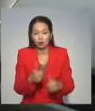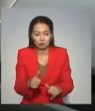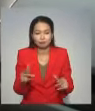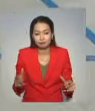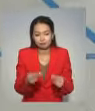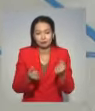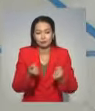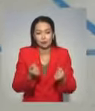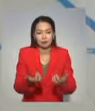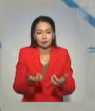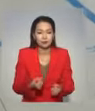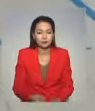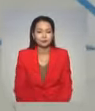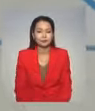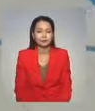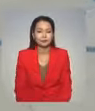болды.